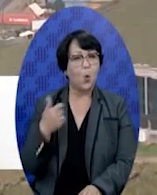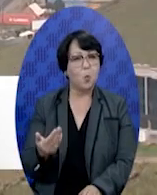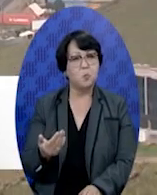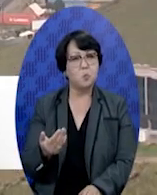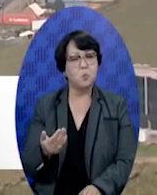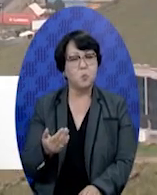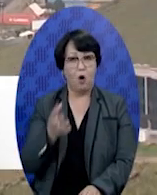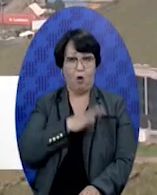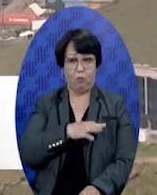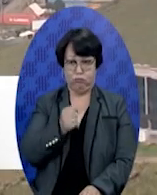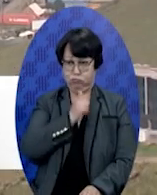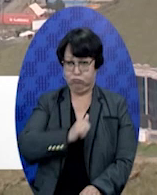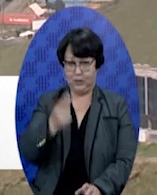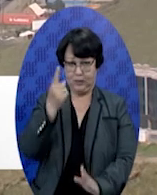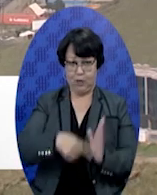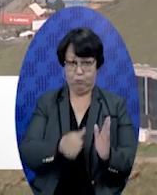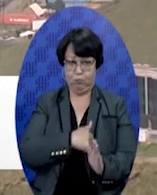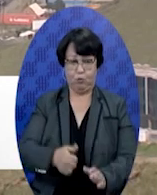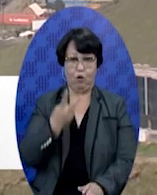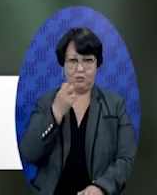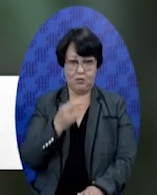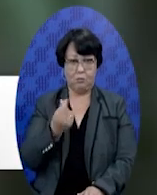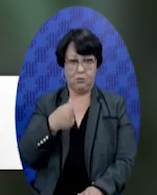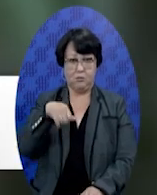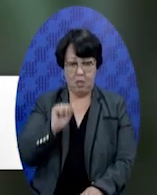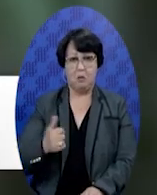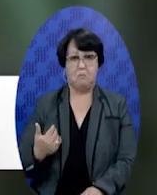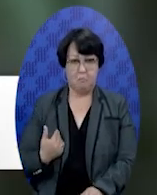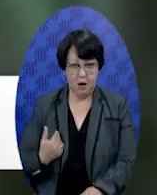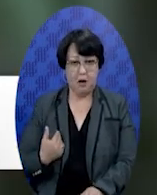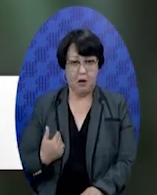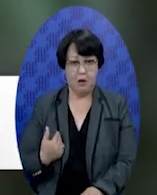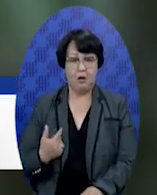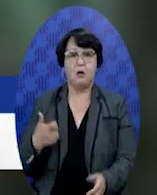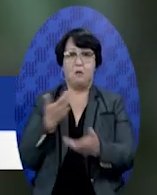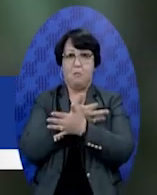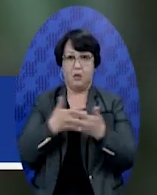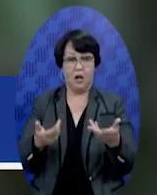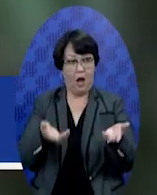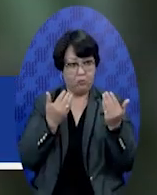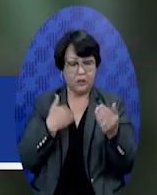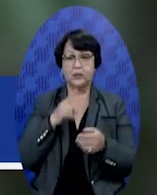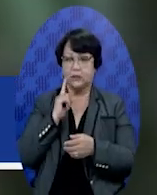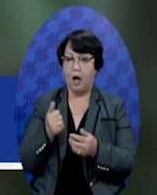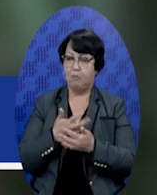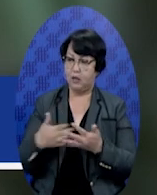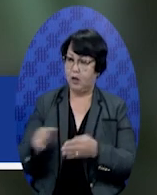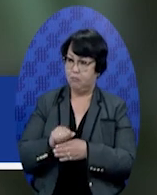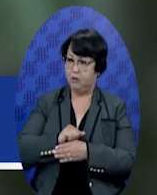буюу сар бүр 2 сая төгрөгийн цалинтай. Ер нь шаардлагыг хангаж агаад юу л юм бэ л дээ.